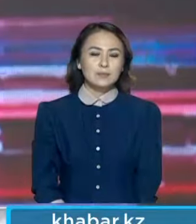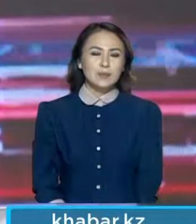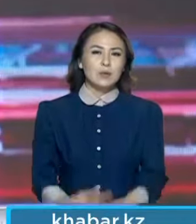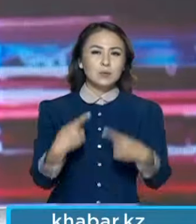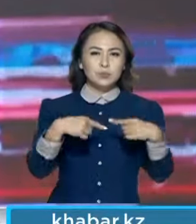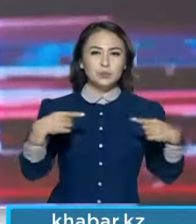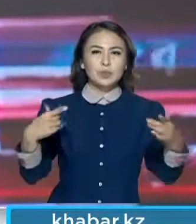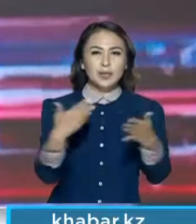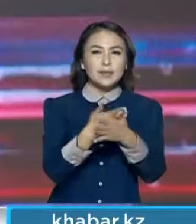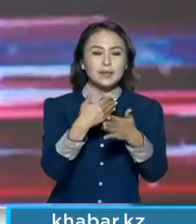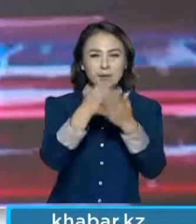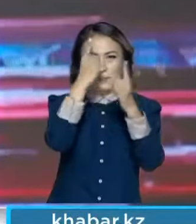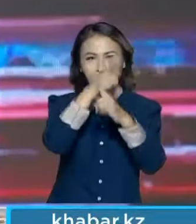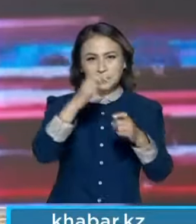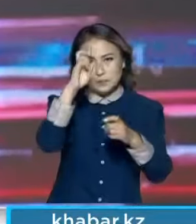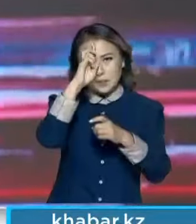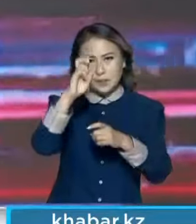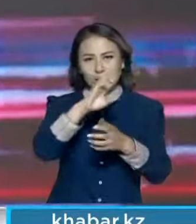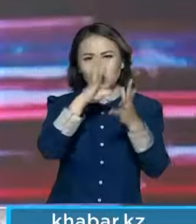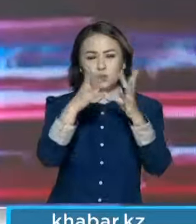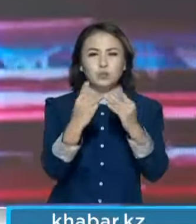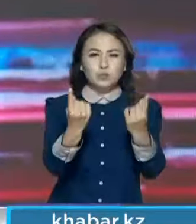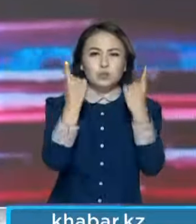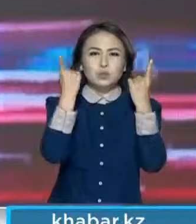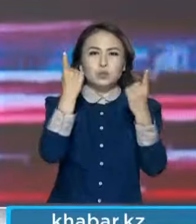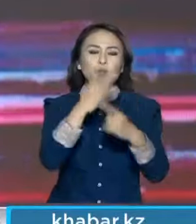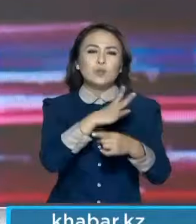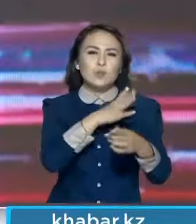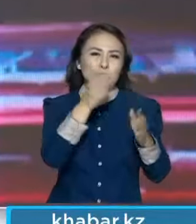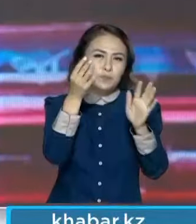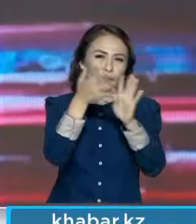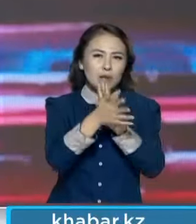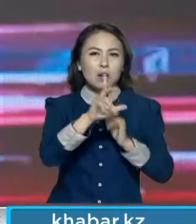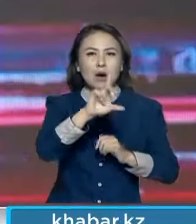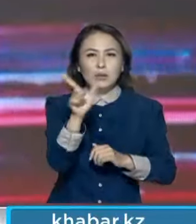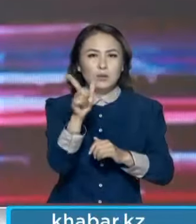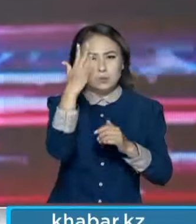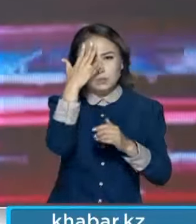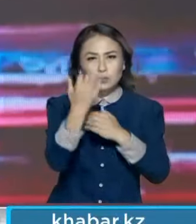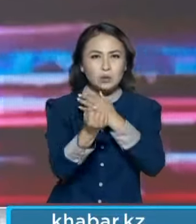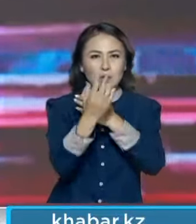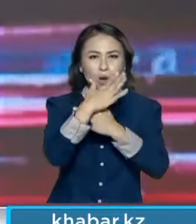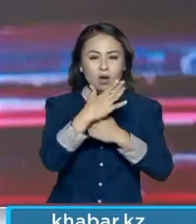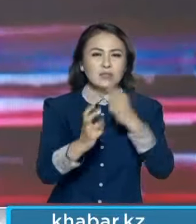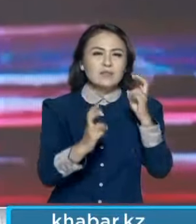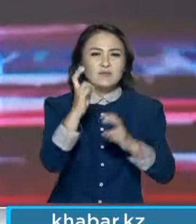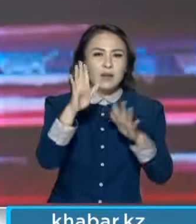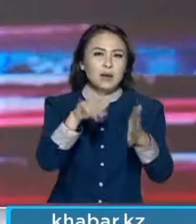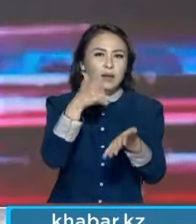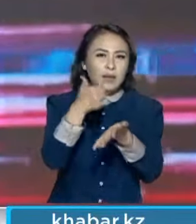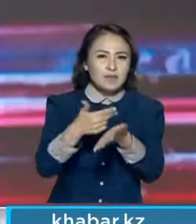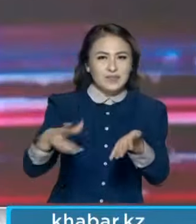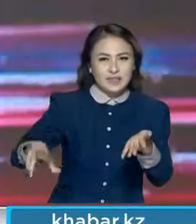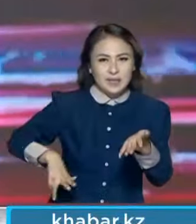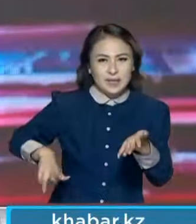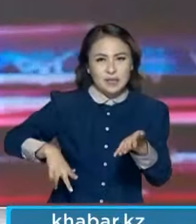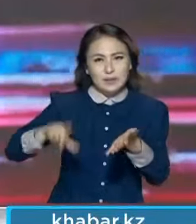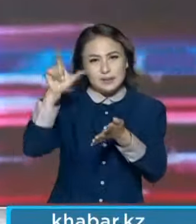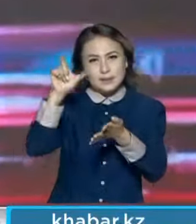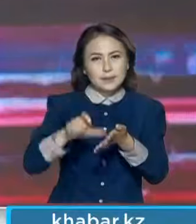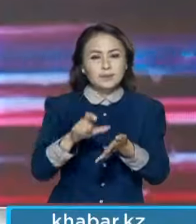Өзгеде тақырыптарға кетсек, мемлекетке ірі көлемде залал келтірген. Атырау мұнай өңдеу зауытының бұрынғы бас директоры осындай